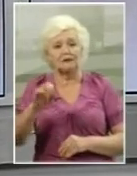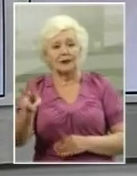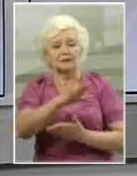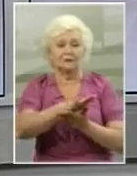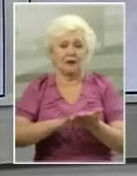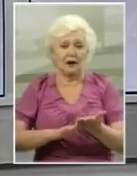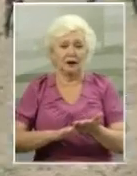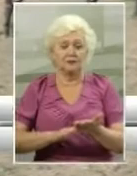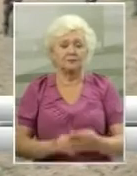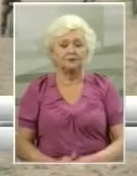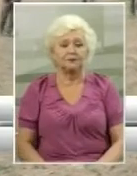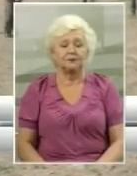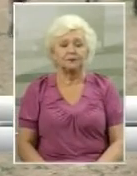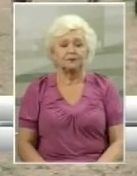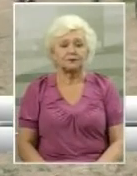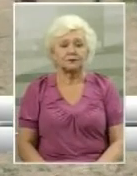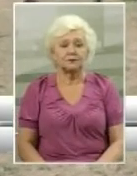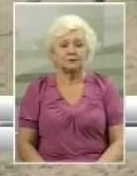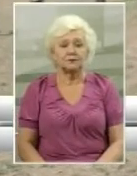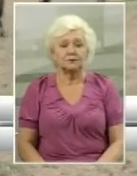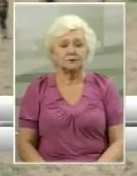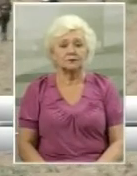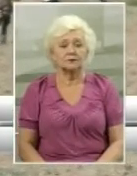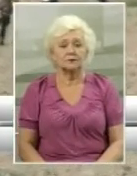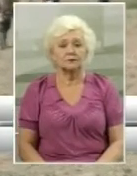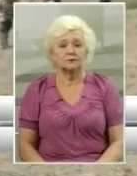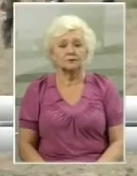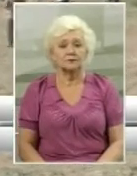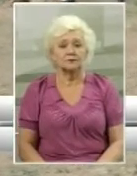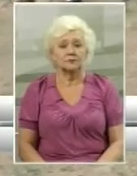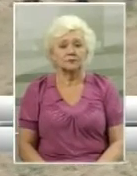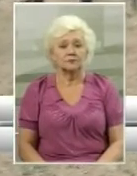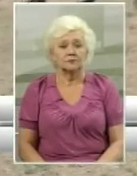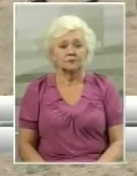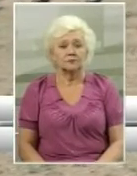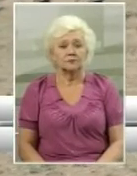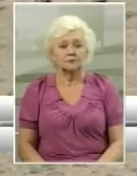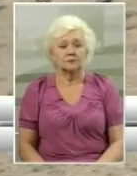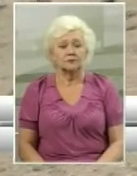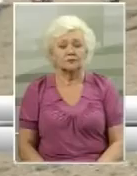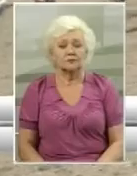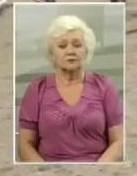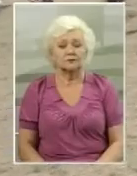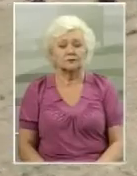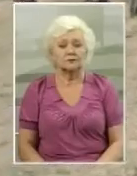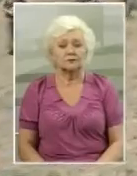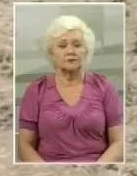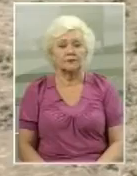далі. Контроль секторів! Контроль секторів! Контроль товарів! Контроль товарів!